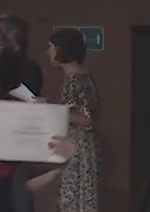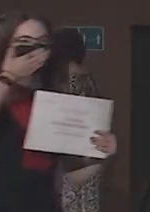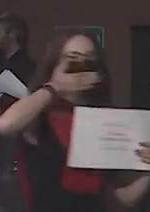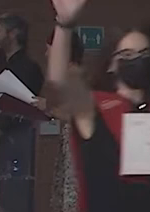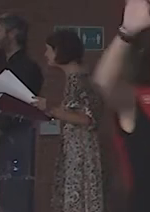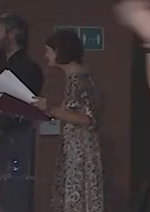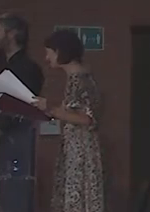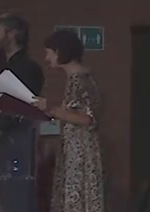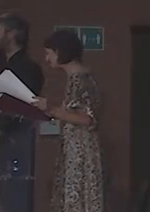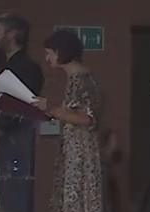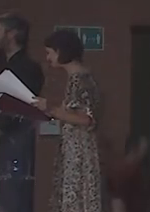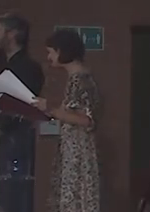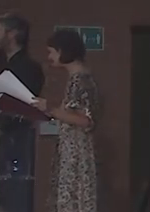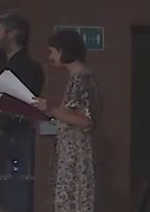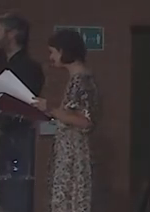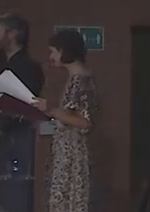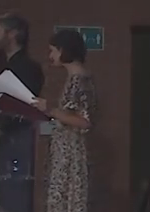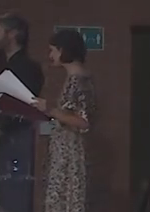Maria Jiménez Bustos.